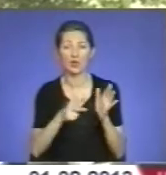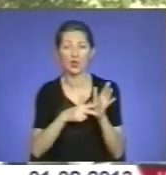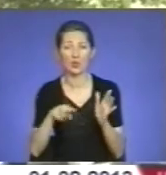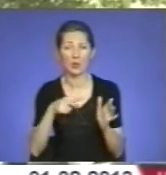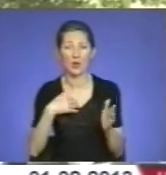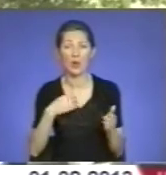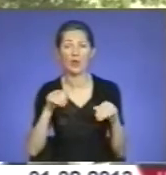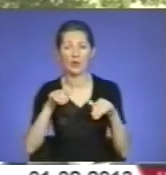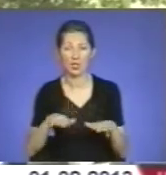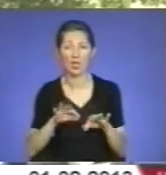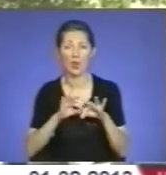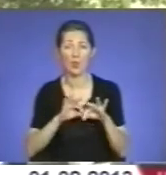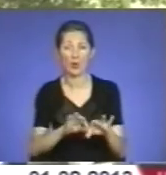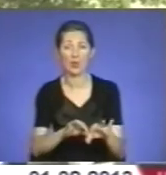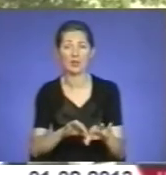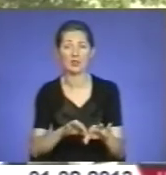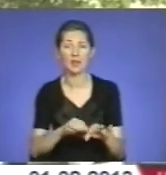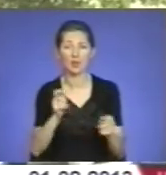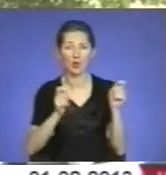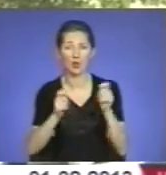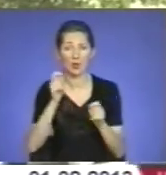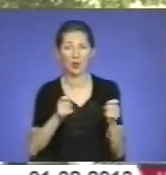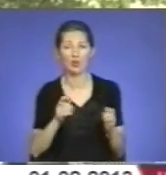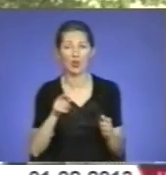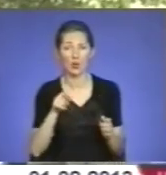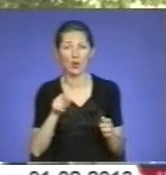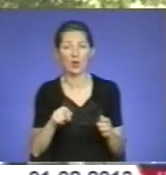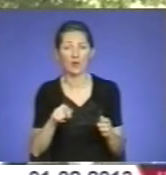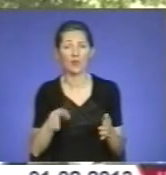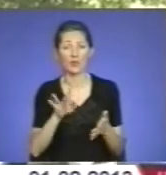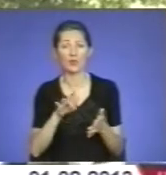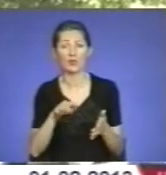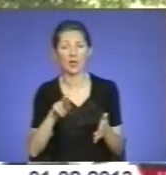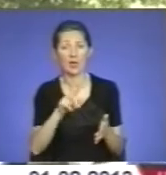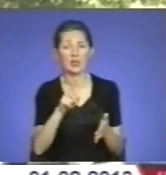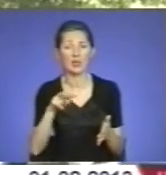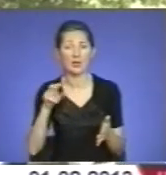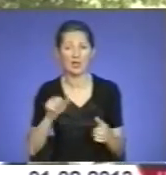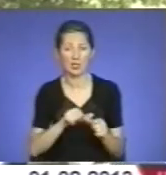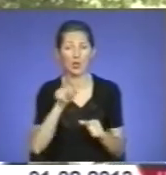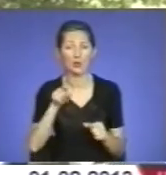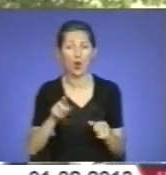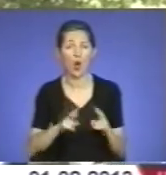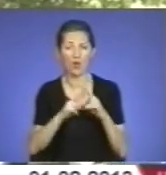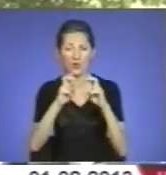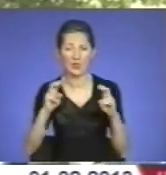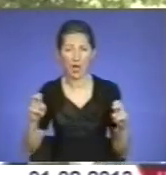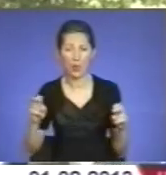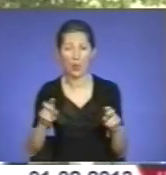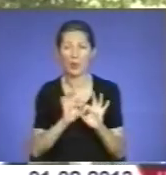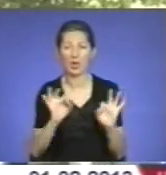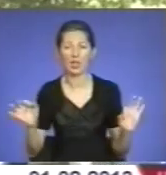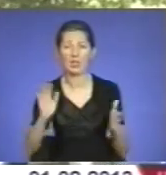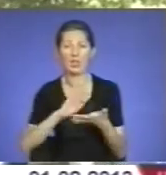традиційну конференцію саме у Язловці. Крім того, у Язловецькому замку прекрасна така